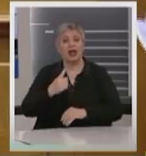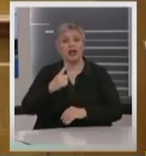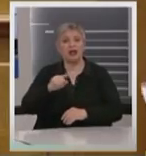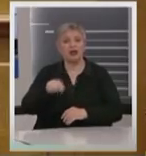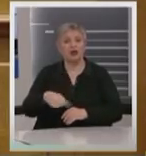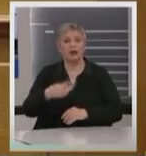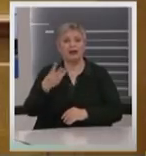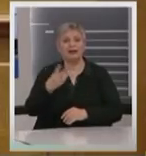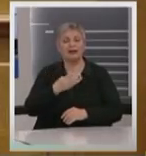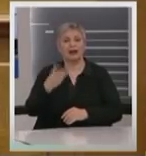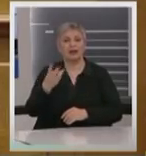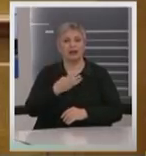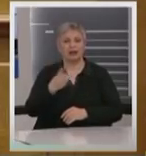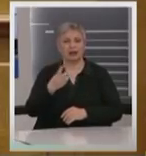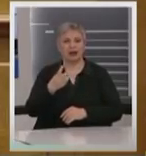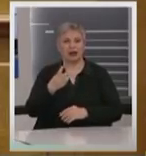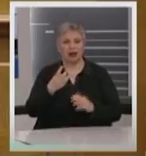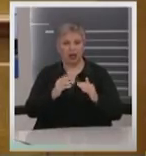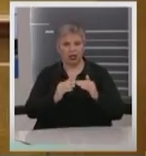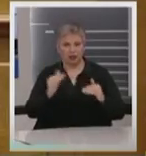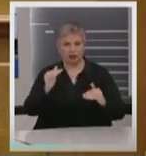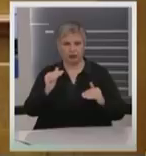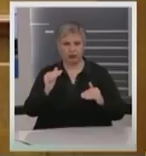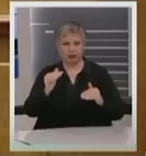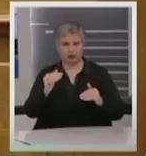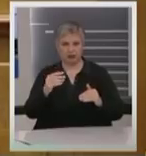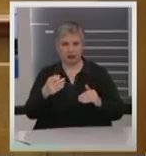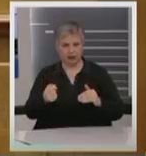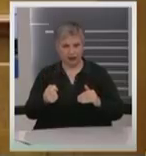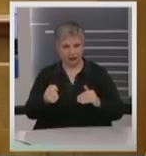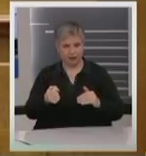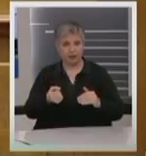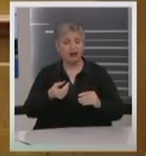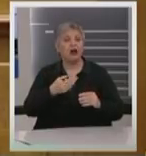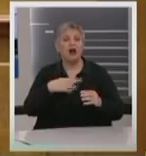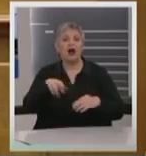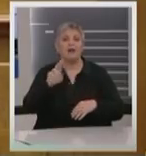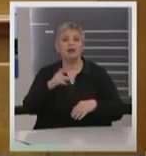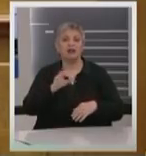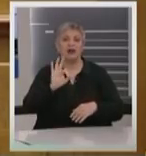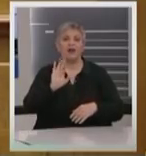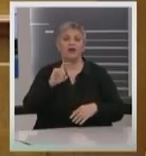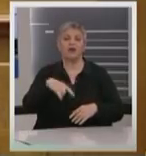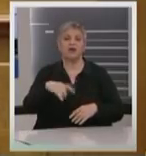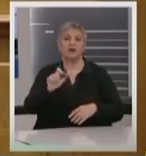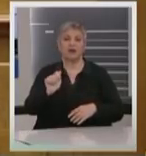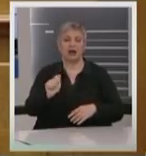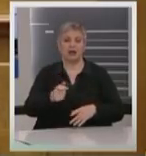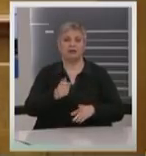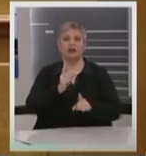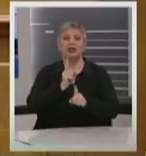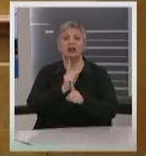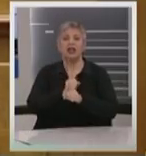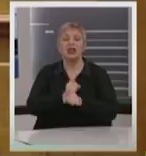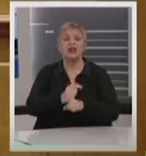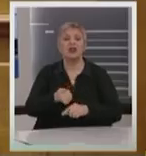1,33. Καταθέτω το σχετικό πίνακα στα πρακτικά. Αυξήθηκε ο ΦΠΑ. Αυξήθηκε ο ειδικός φόρος